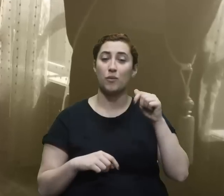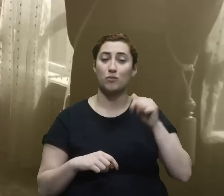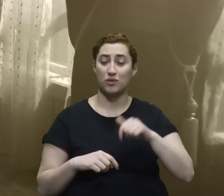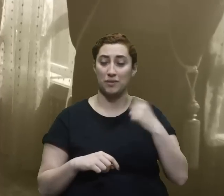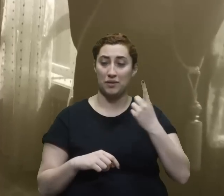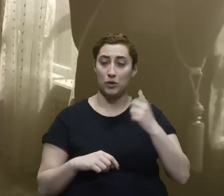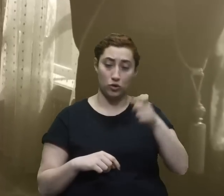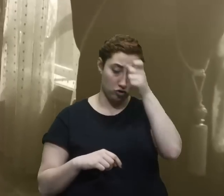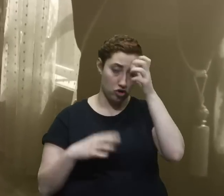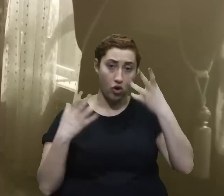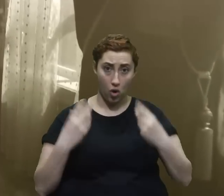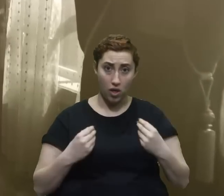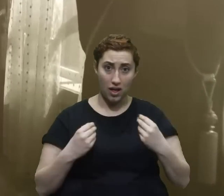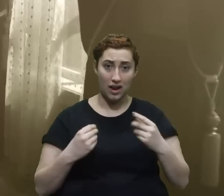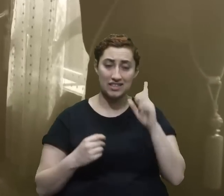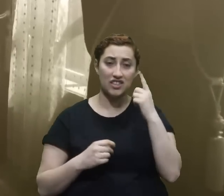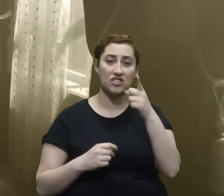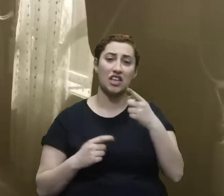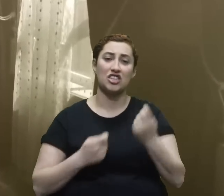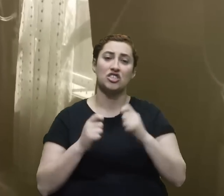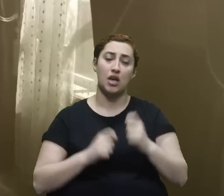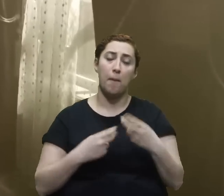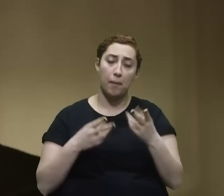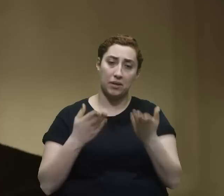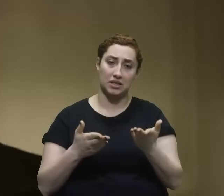olarak yalnızca sen yaparsın.